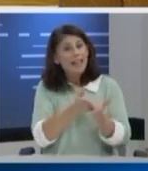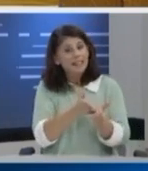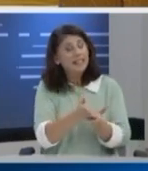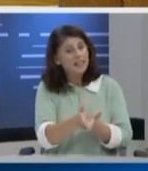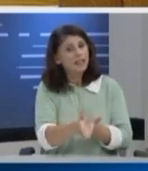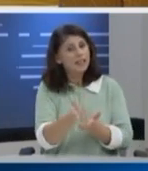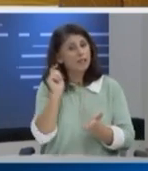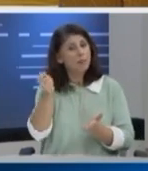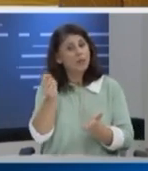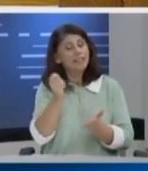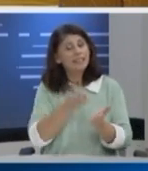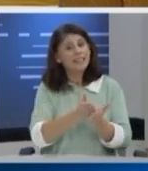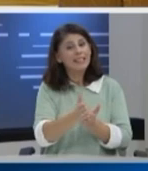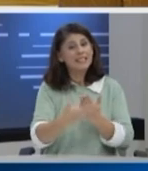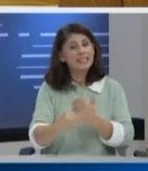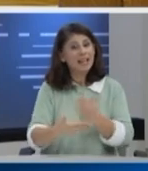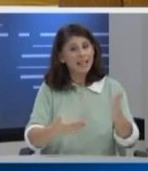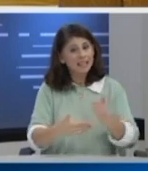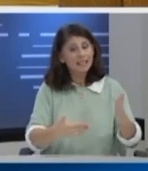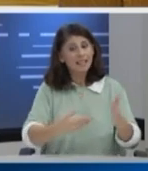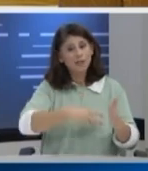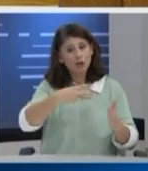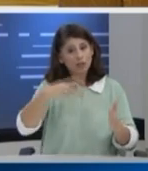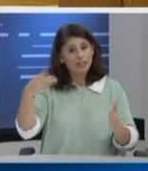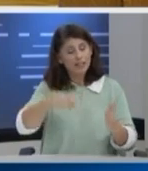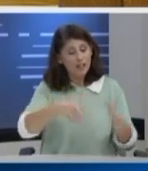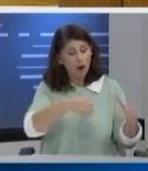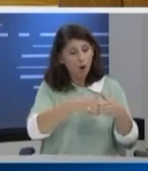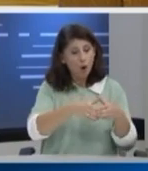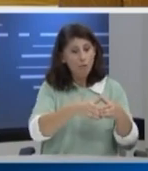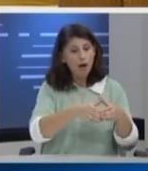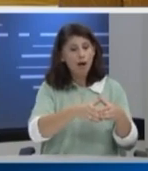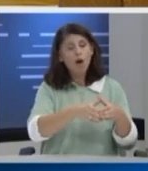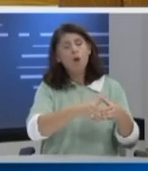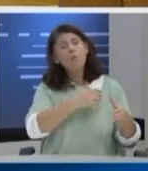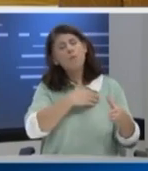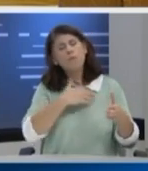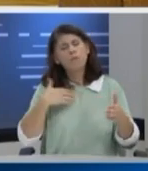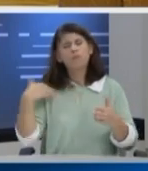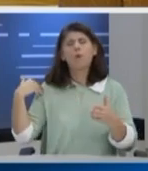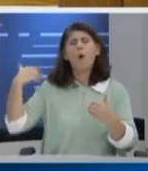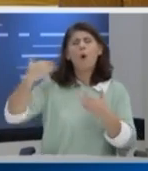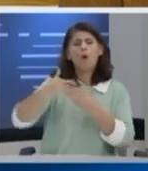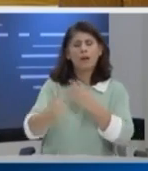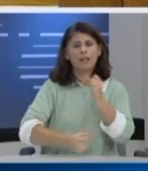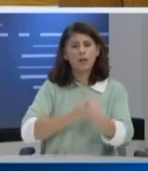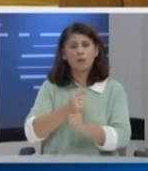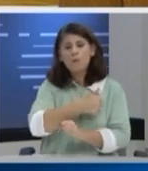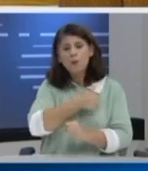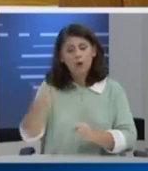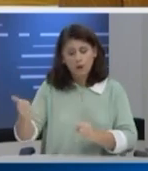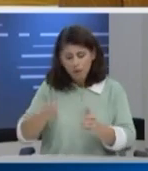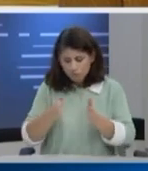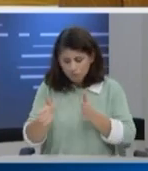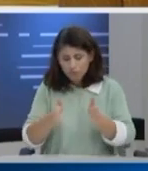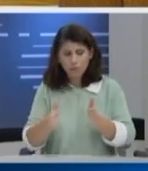ηθικής, της πολιτικής ηθικής στην αριστερά και στο ΣΥΡΙΖΑ σε μια παράταξη που όλα τα προηγούμενα χρόνια κινήθηκε με μοναδικό